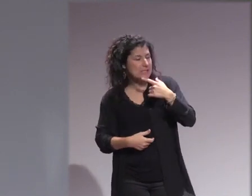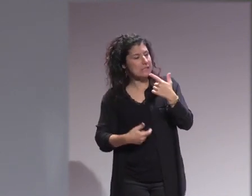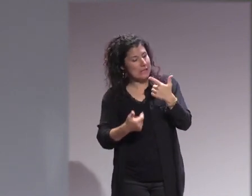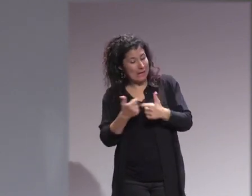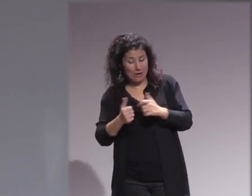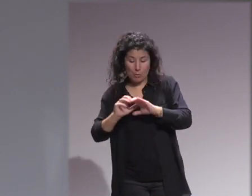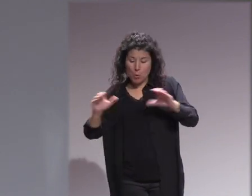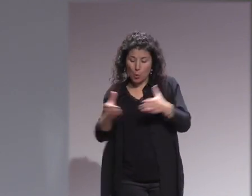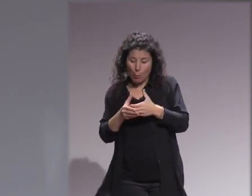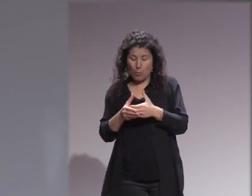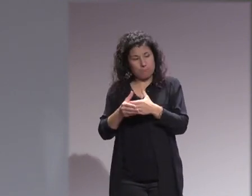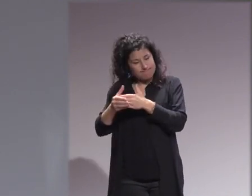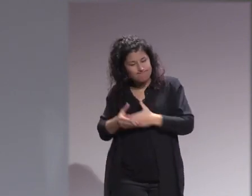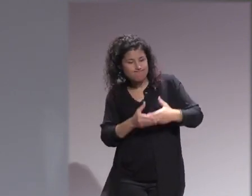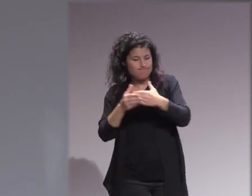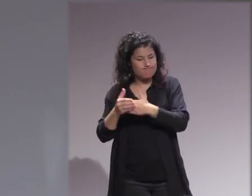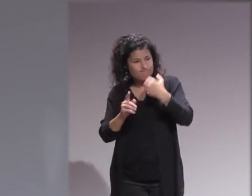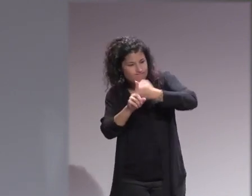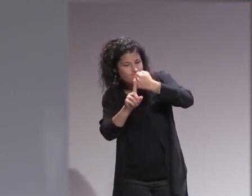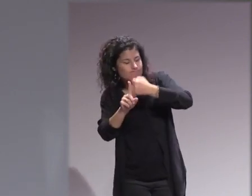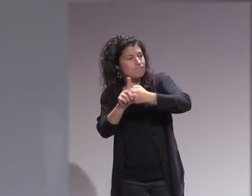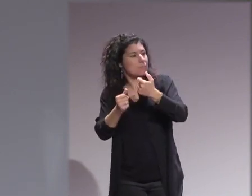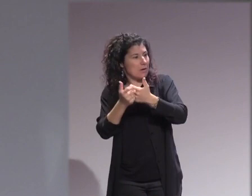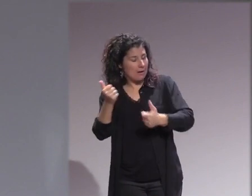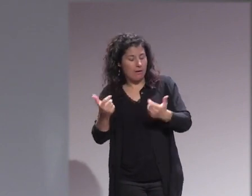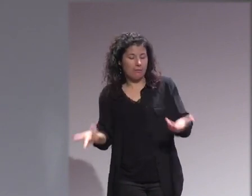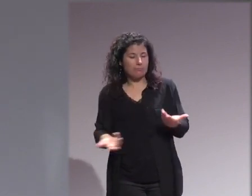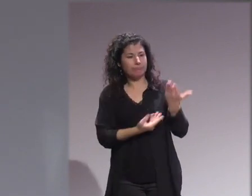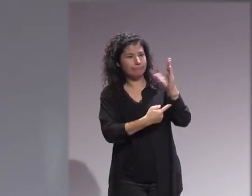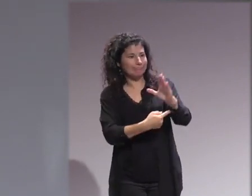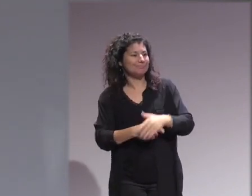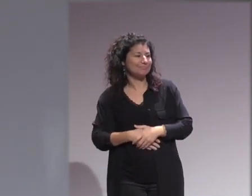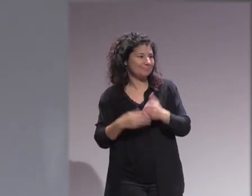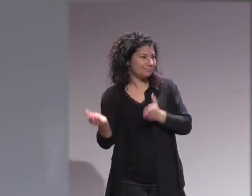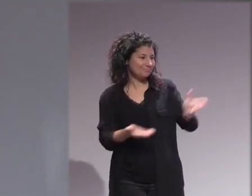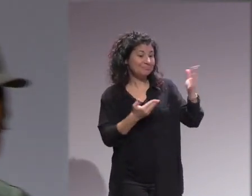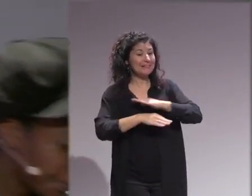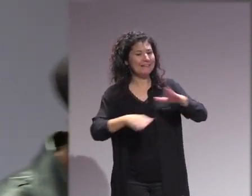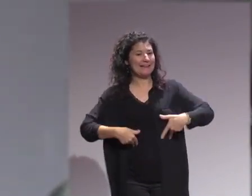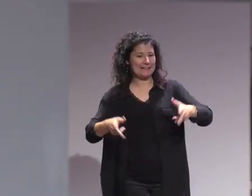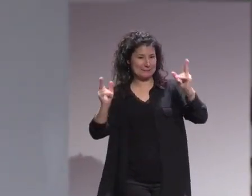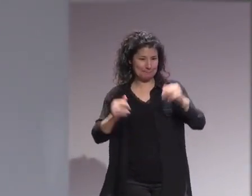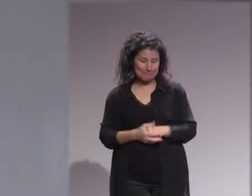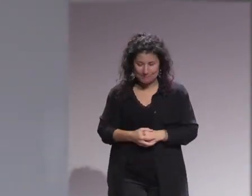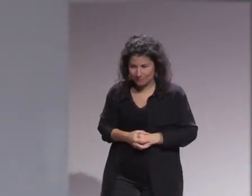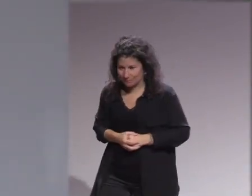regrouper de façon collective, ce qui nous a aussi effectivement donné plus de force. Donc c'est le dernier extrait.